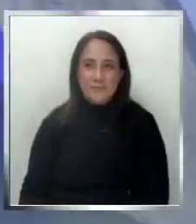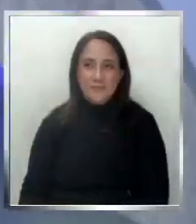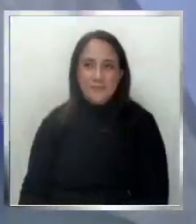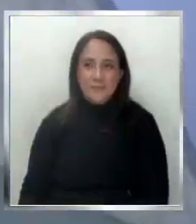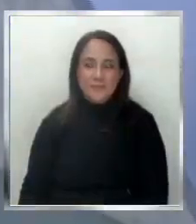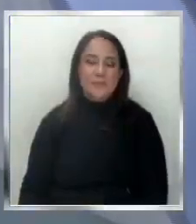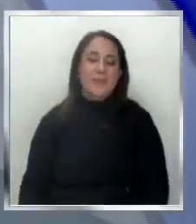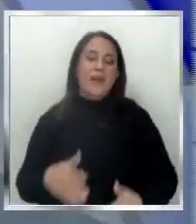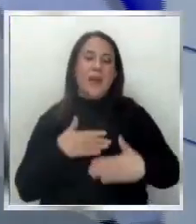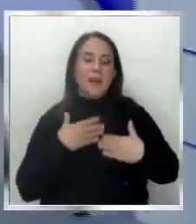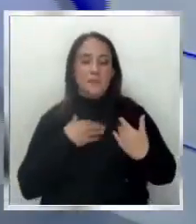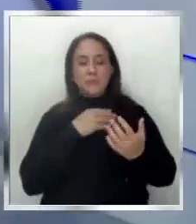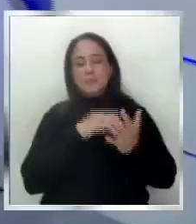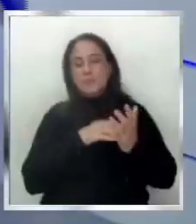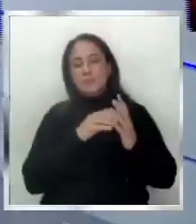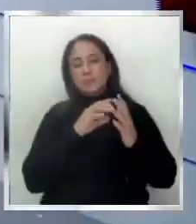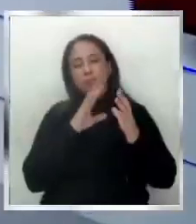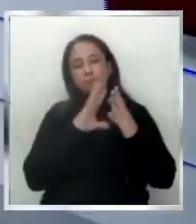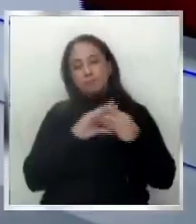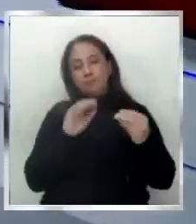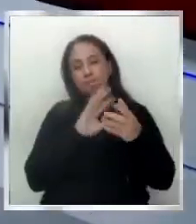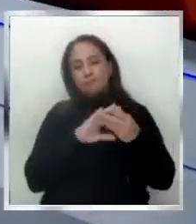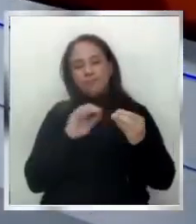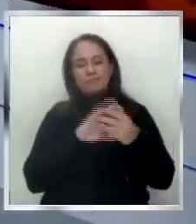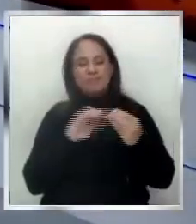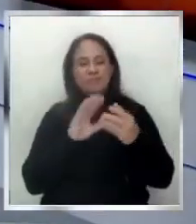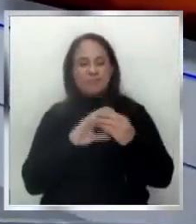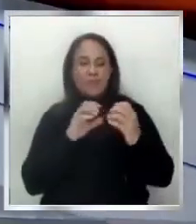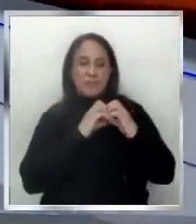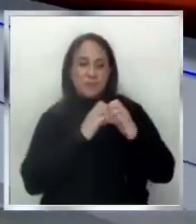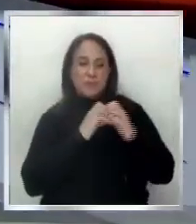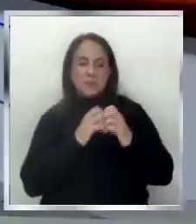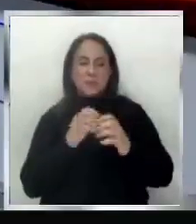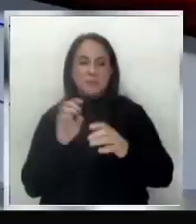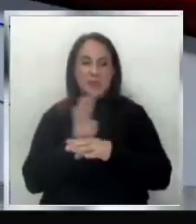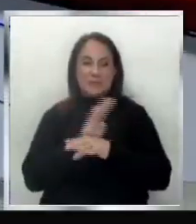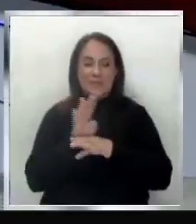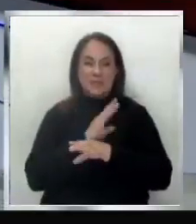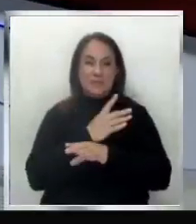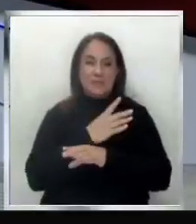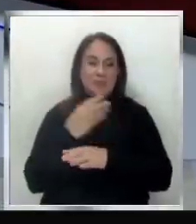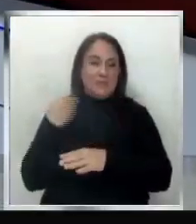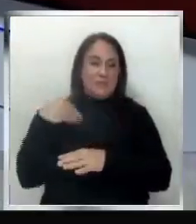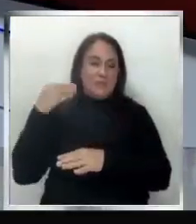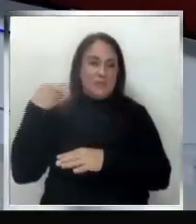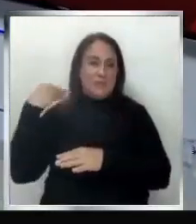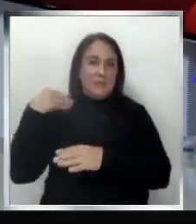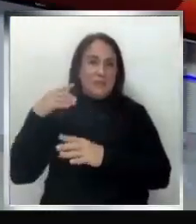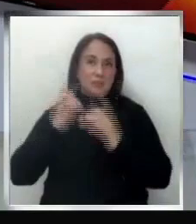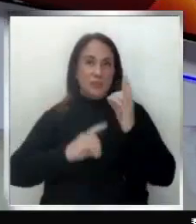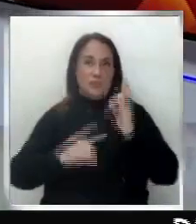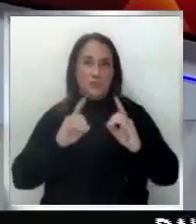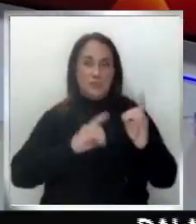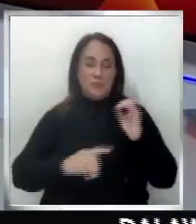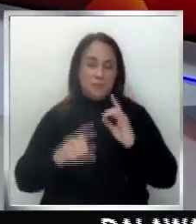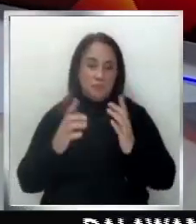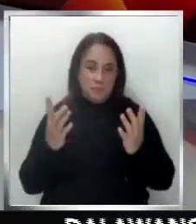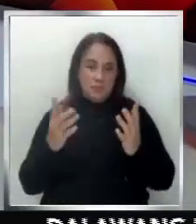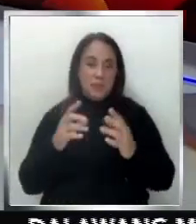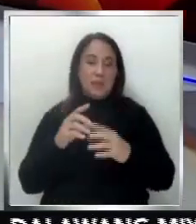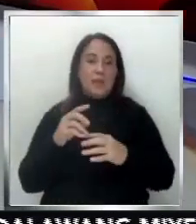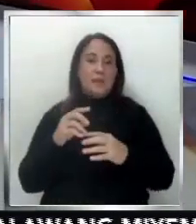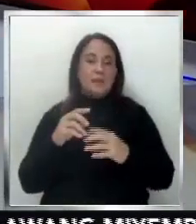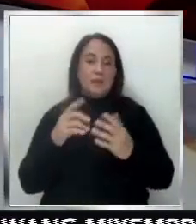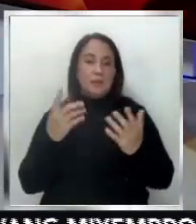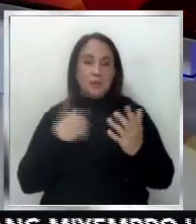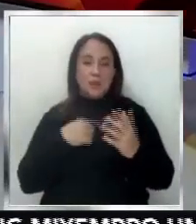Happy midweek, chikahan mga kapuso! Bago maging sobrang busy para sa upcoming Kapuso Historical Drama Series na Pulang Araw, may hatid na maagang